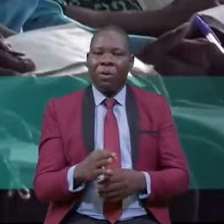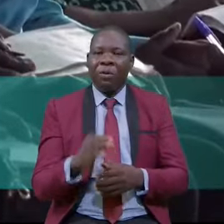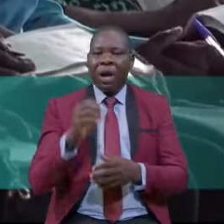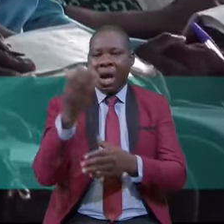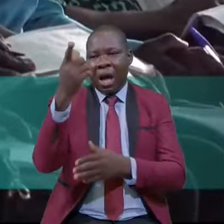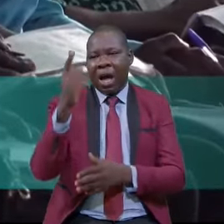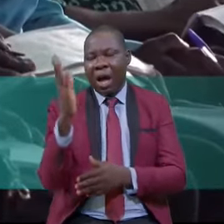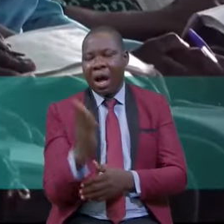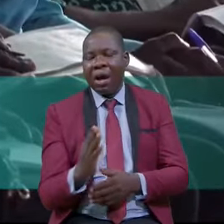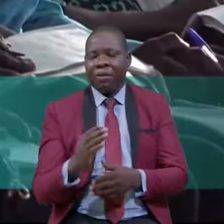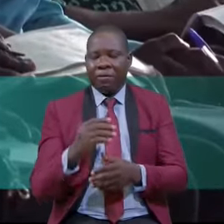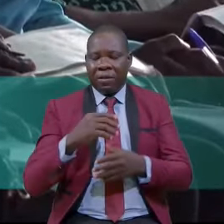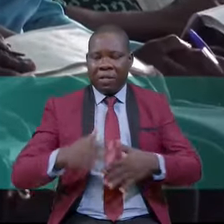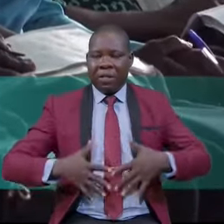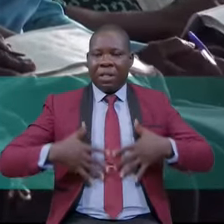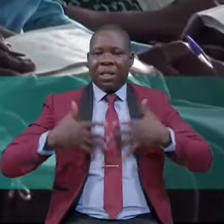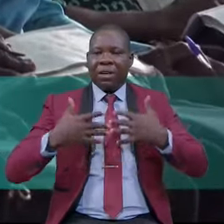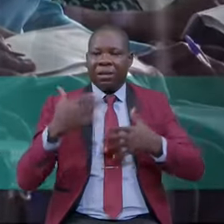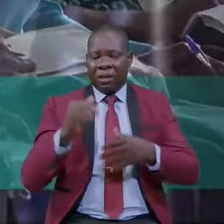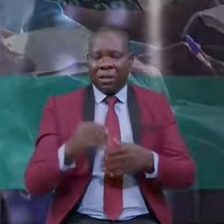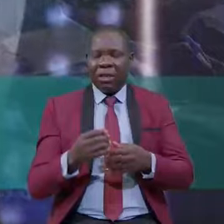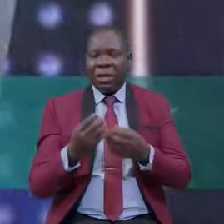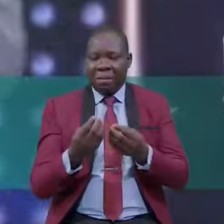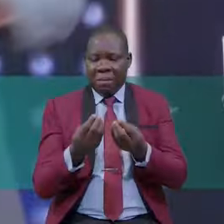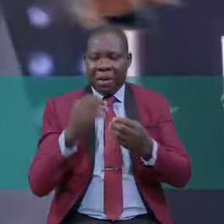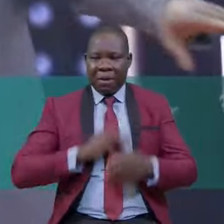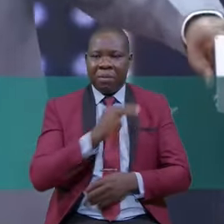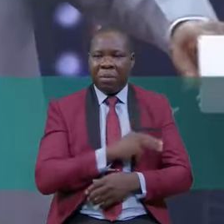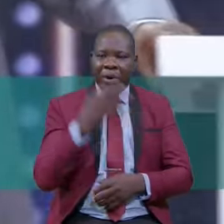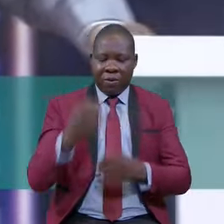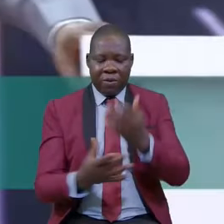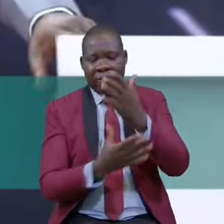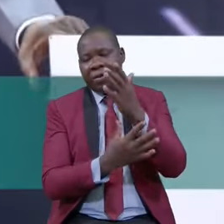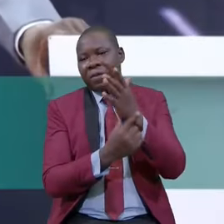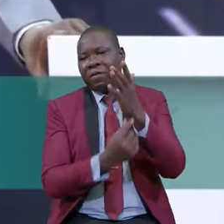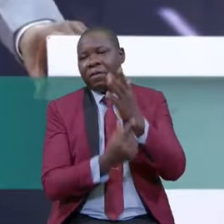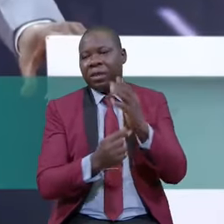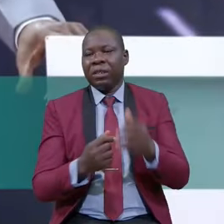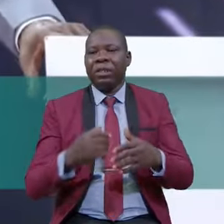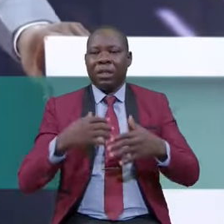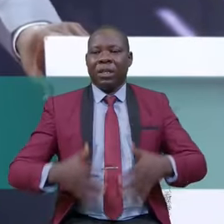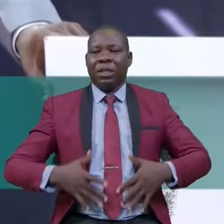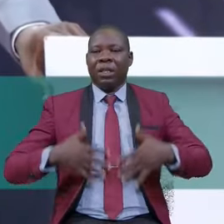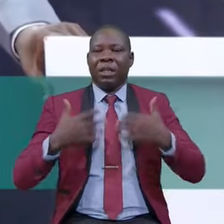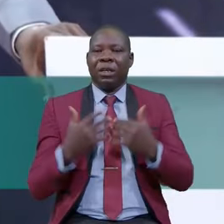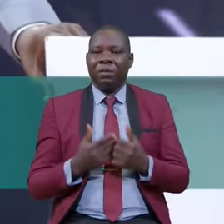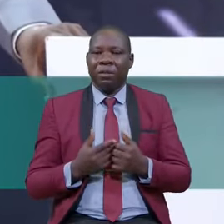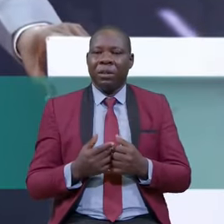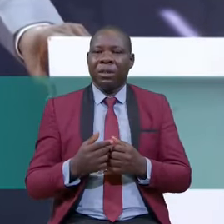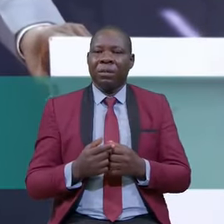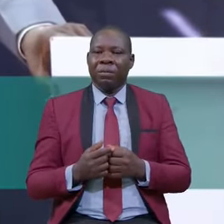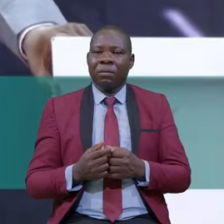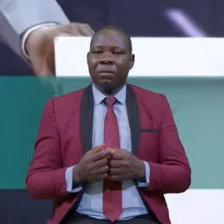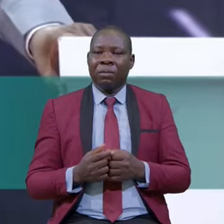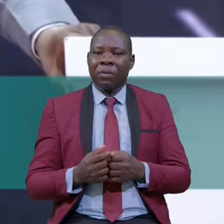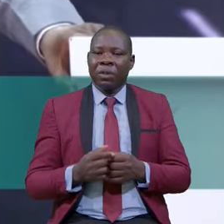Es-tu membre de la vie superficielle? Deeper life, if la vie you profonde, mean, not si a member dit, of the que je ne suis